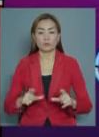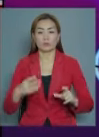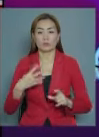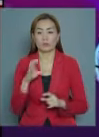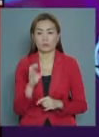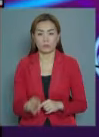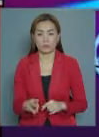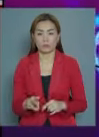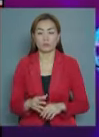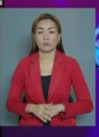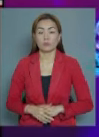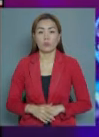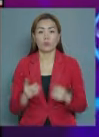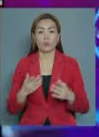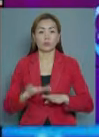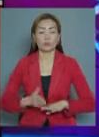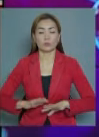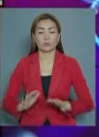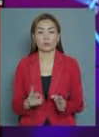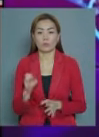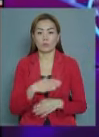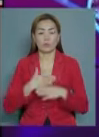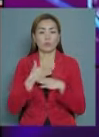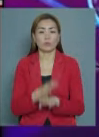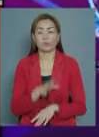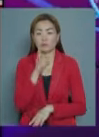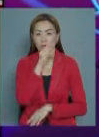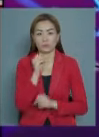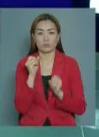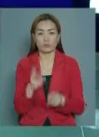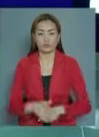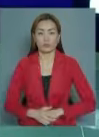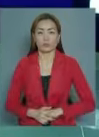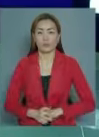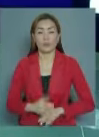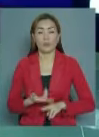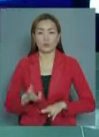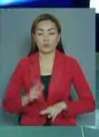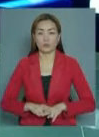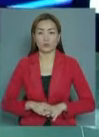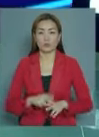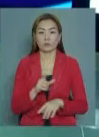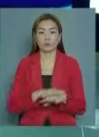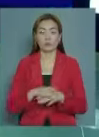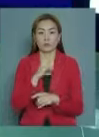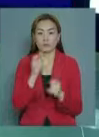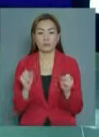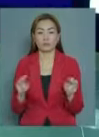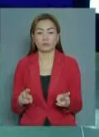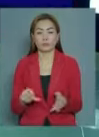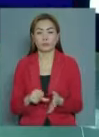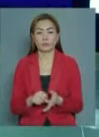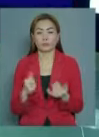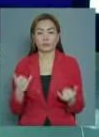40 сантиметрден аспайды. Үлкен салмақ түсе қалса, мұздың морт сынып кетуі ғажап емес. Сондықтан жамағаттың қауіпсіздігін қамтамасыз